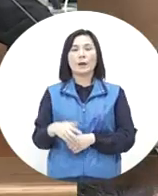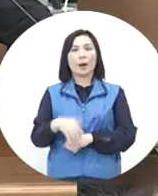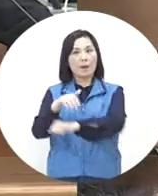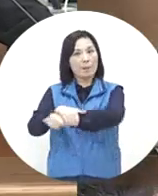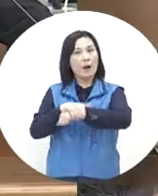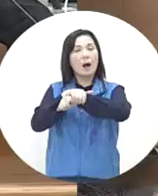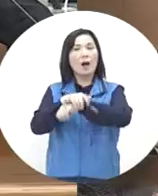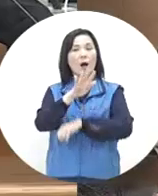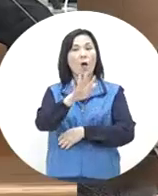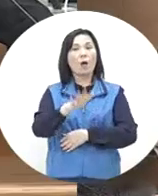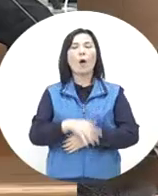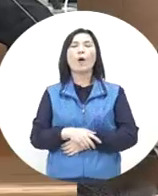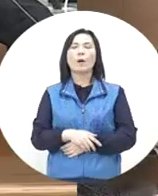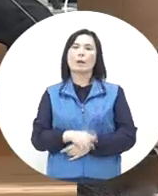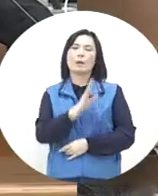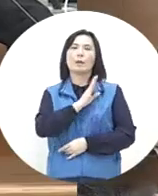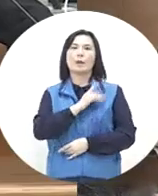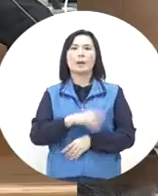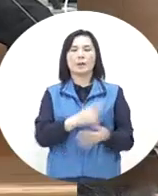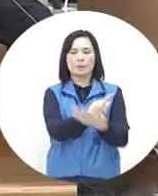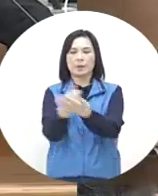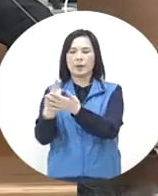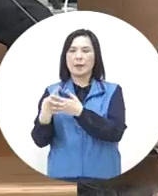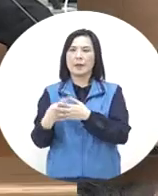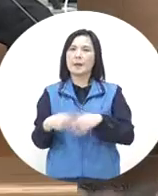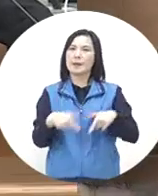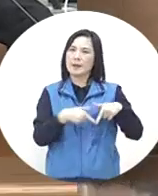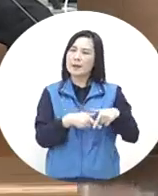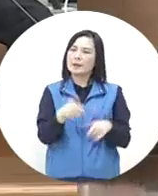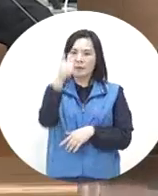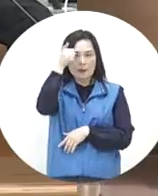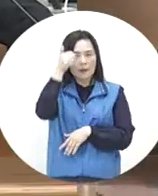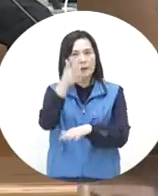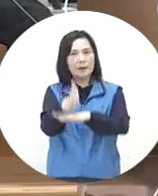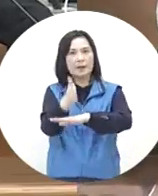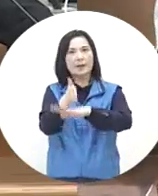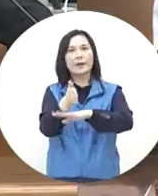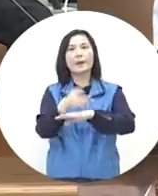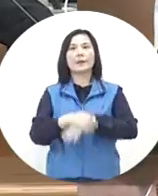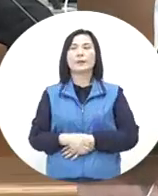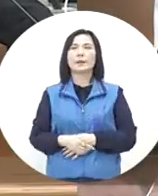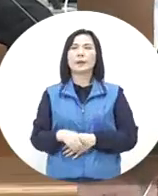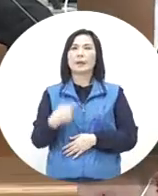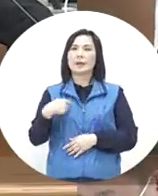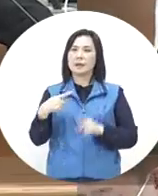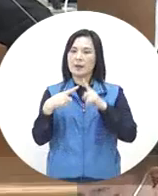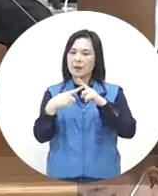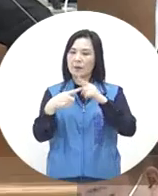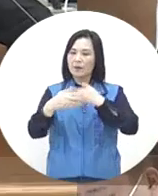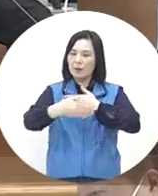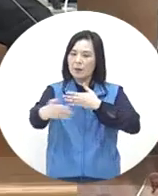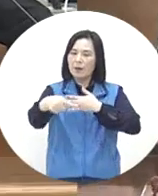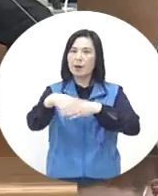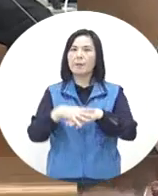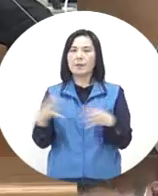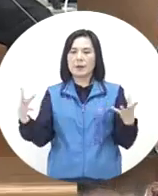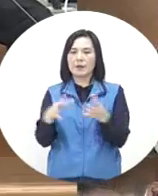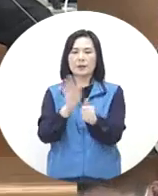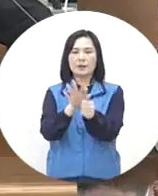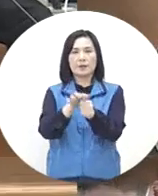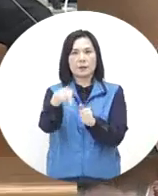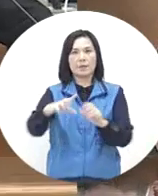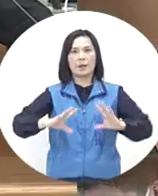个人都心存感谢，谢谢人在生命过程当中，我们曾经一起为这块土地付